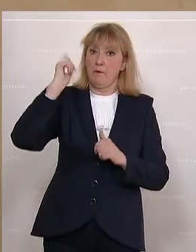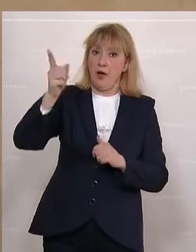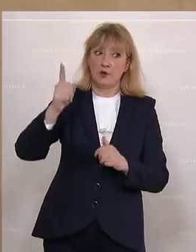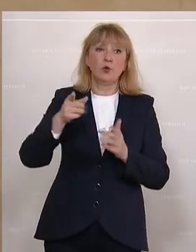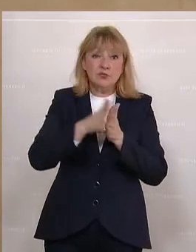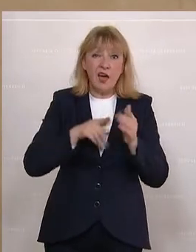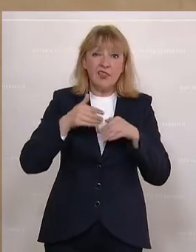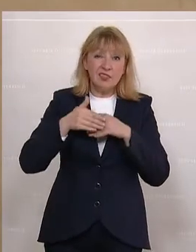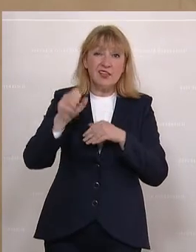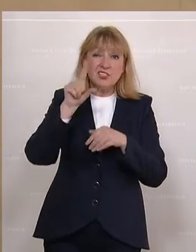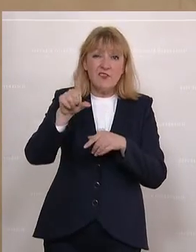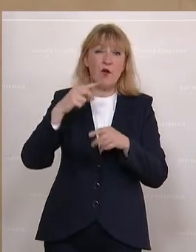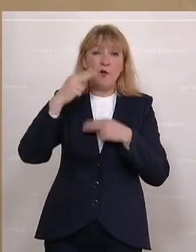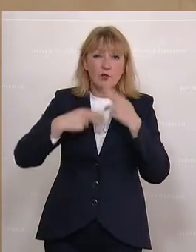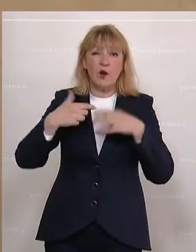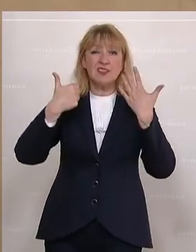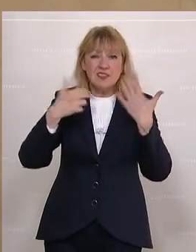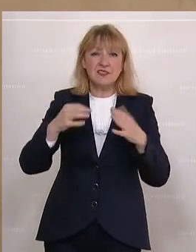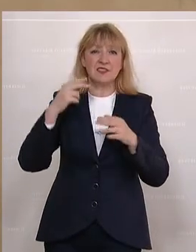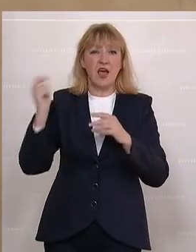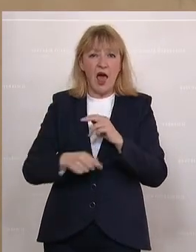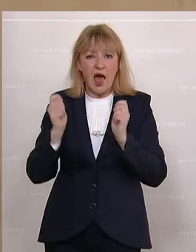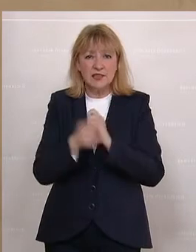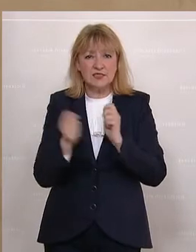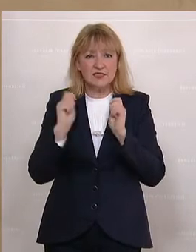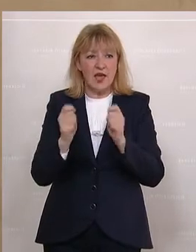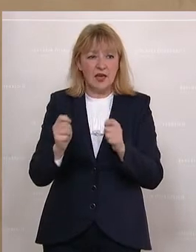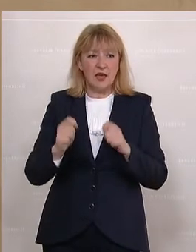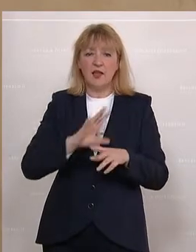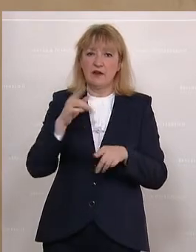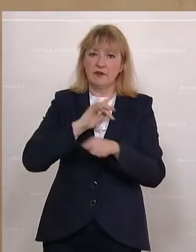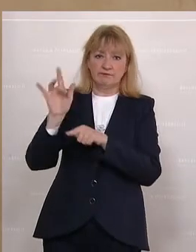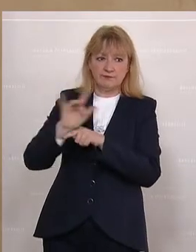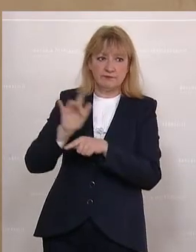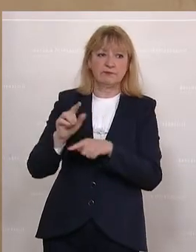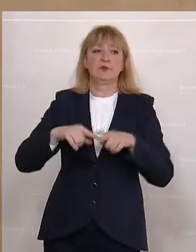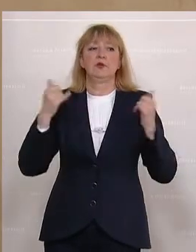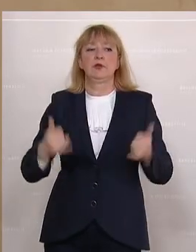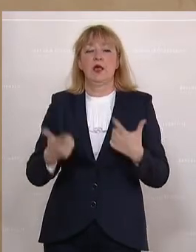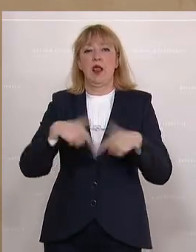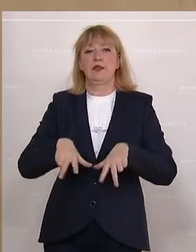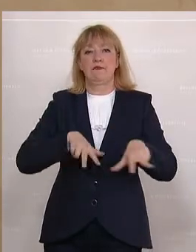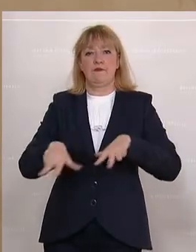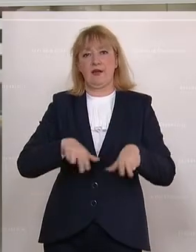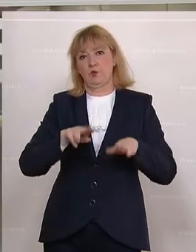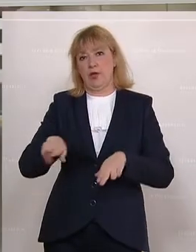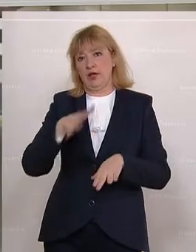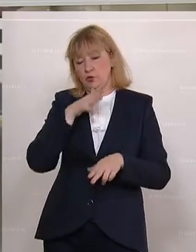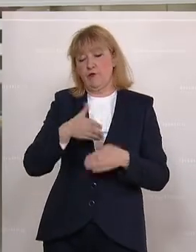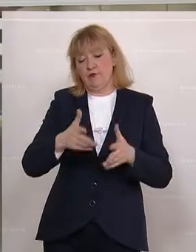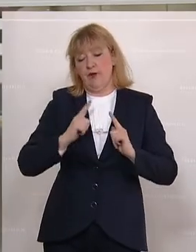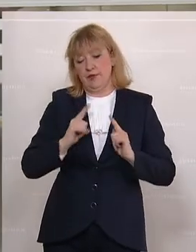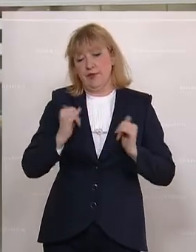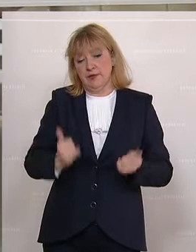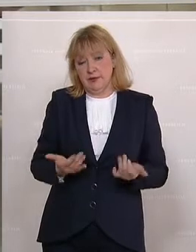zwölf kontrollen 60 anzeigen die eingeleiteten verfahren werden natürlich alle beansprucht und liegen nun beim landes verwaltungsgerichtshof erste urteile werden